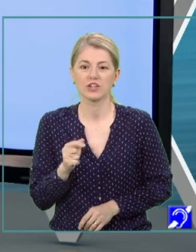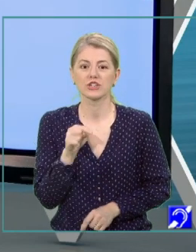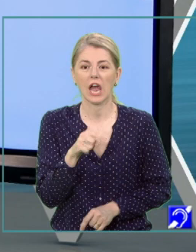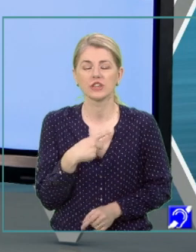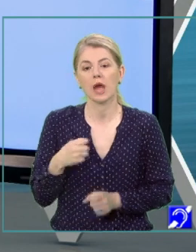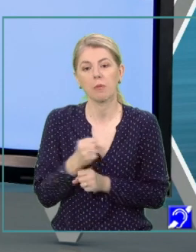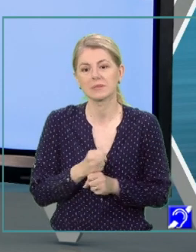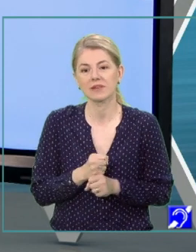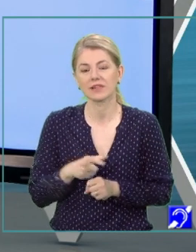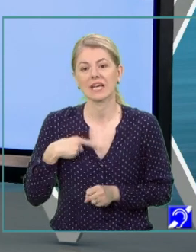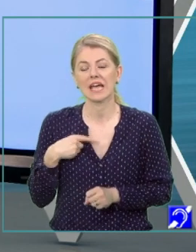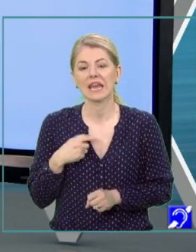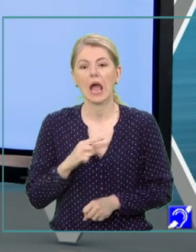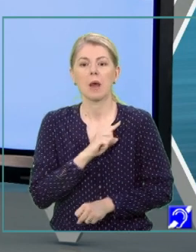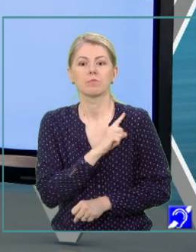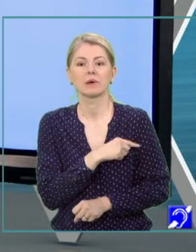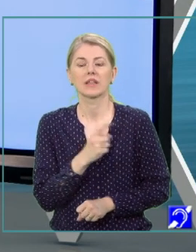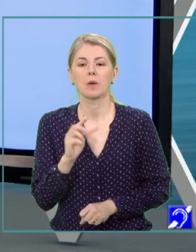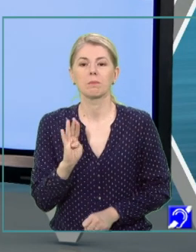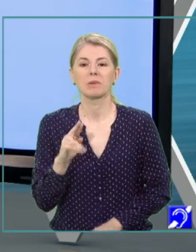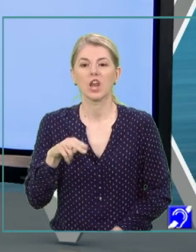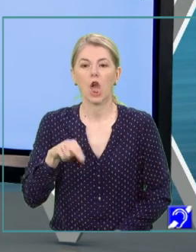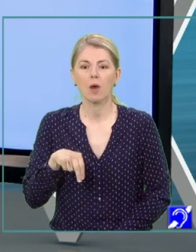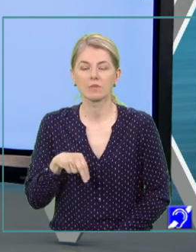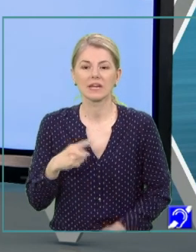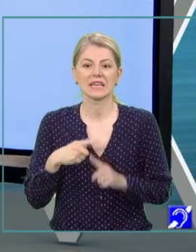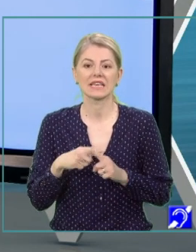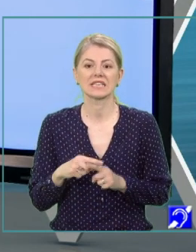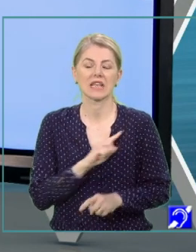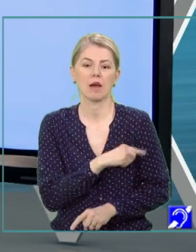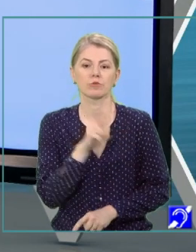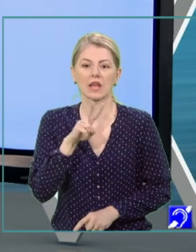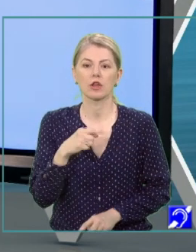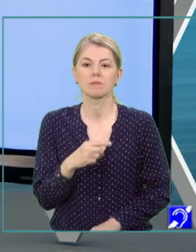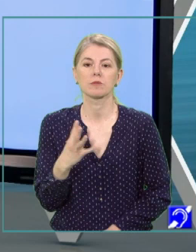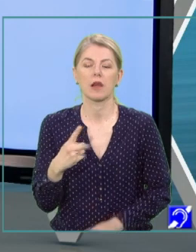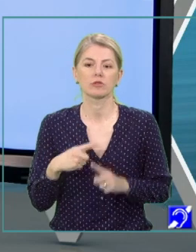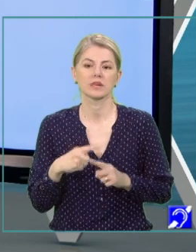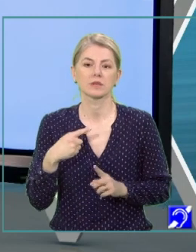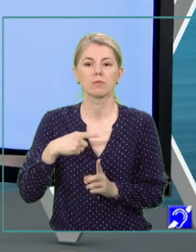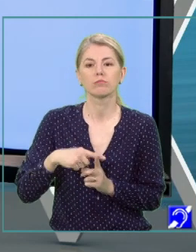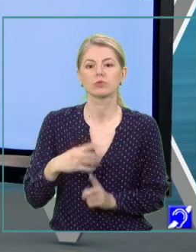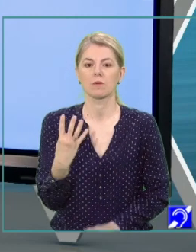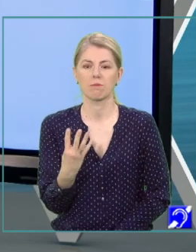am observat că era pătratul unui binom, acel x la a doua minus 4x plus 4.